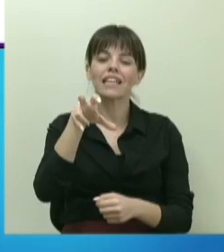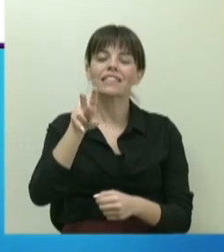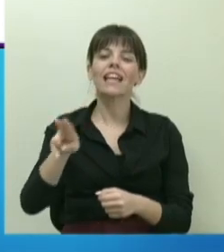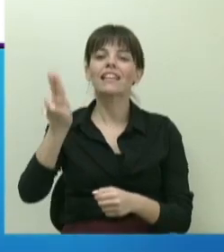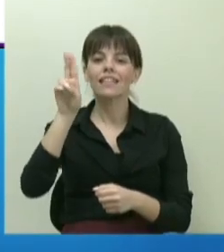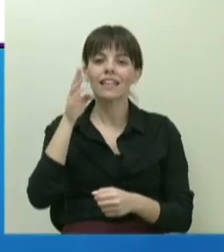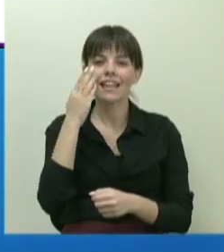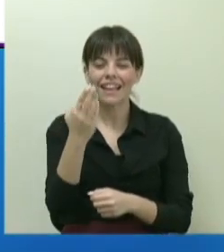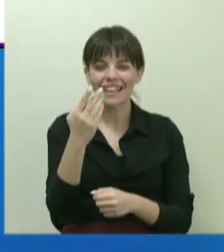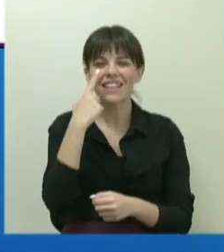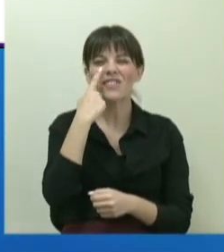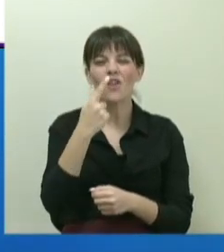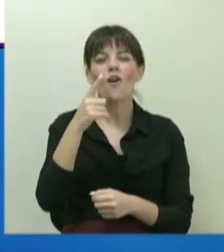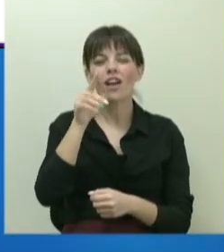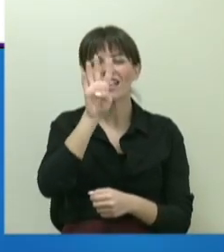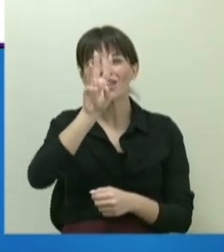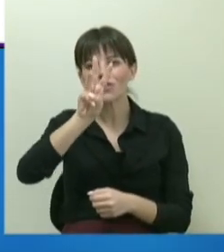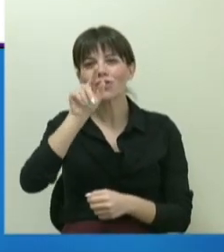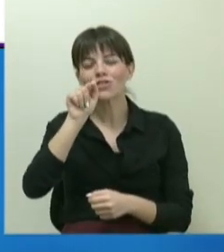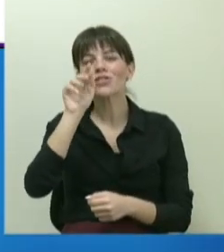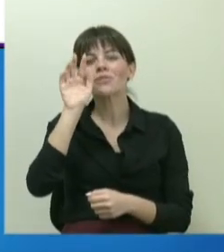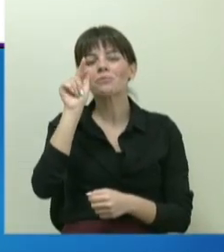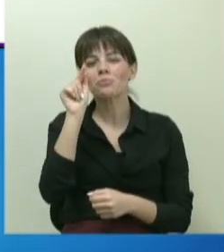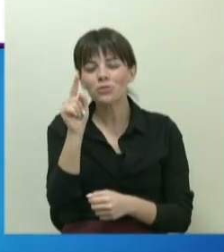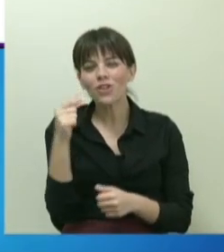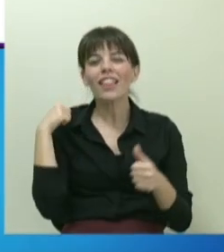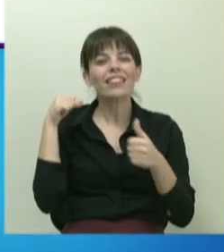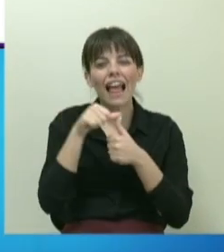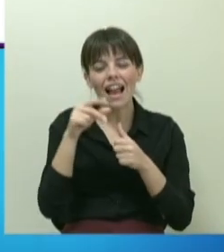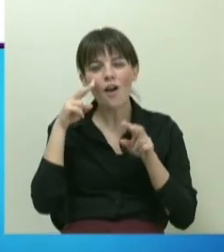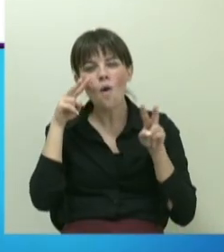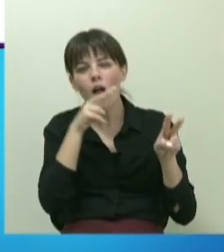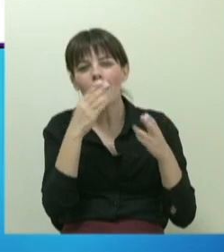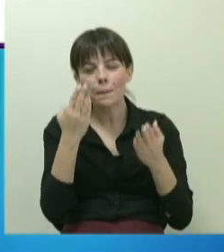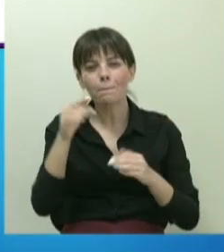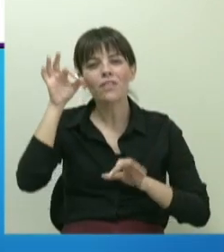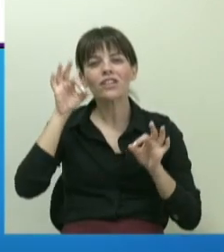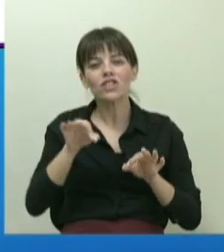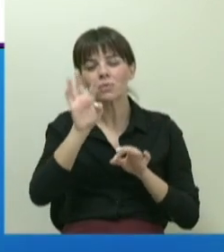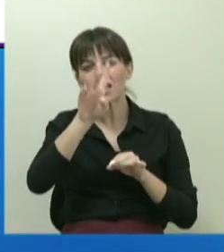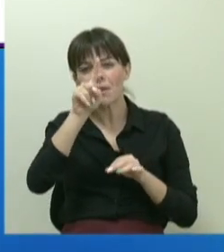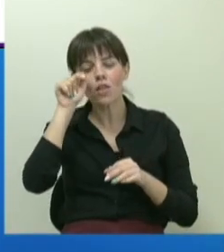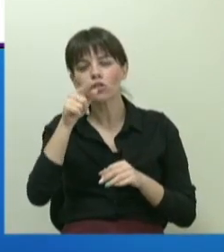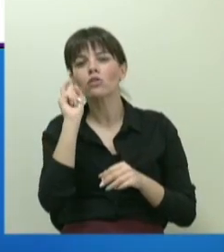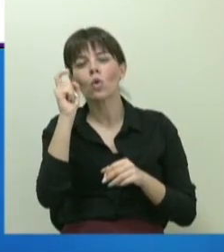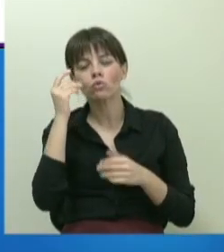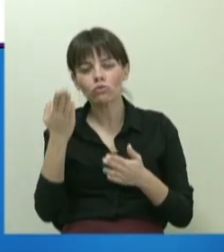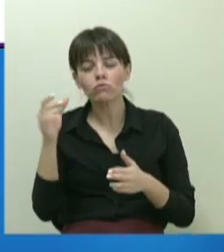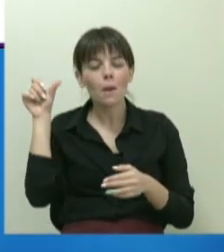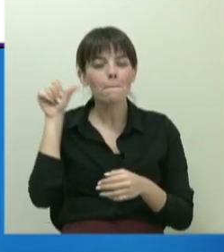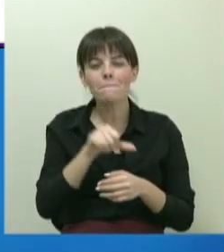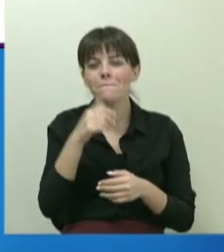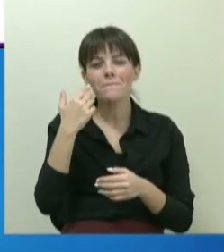1987'ye bulabilmişiz veriyi, 43,5. Şimdi tekrar dönelim. Şu anda da 41,9.